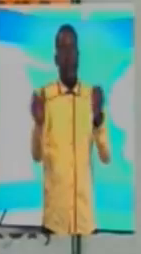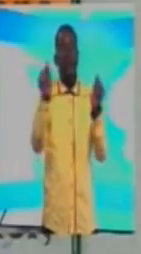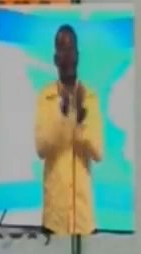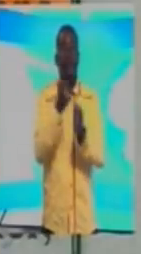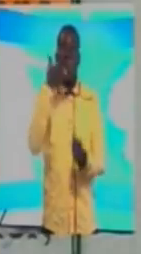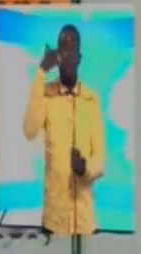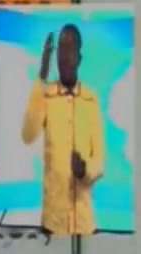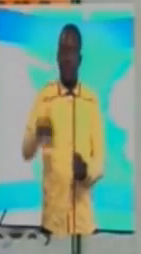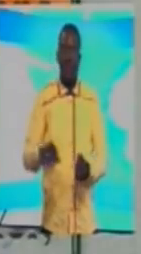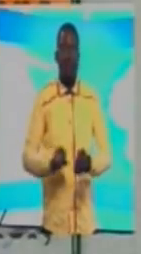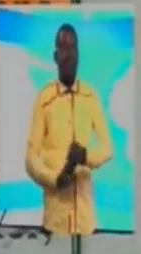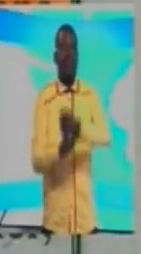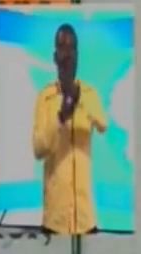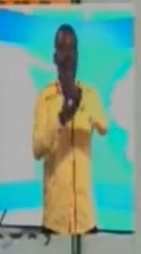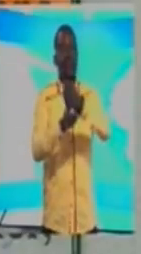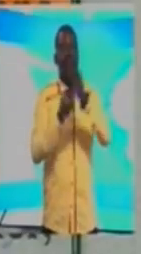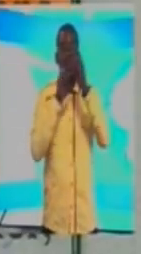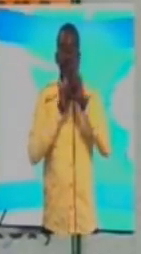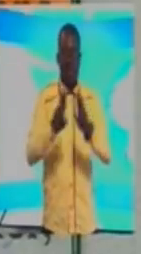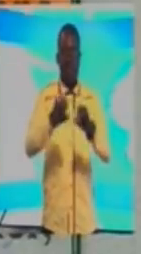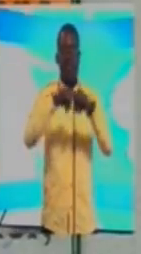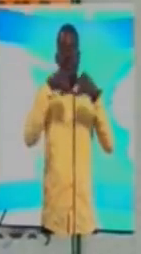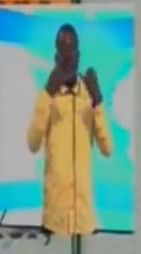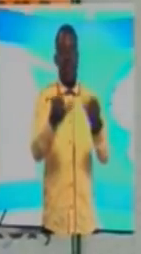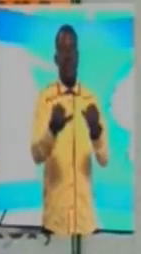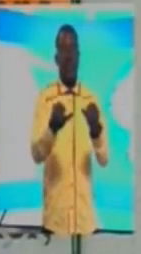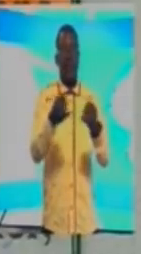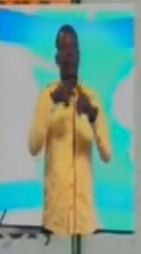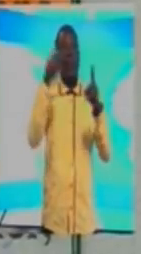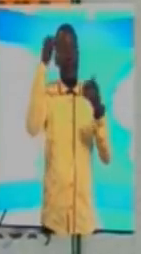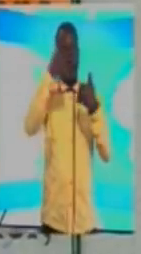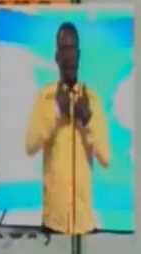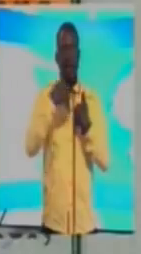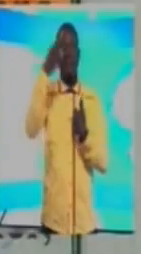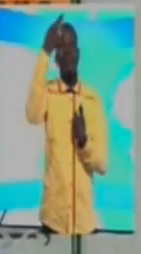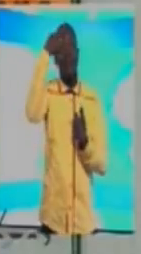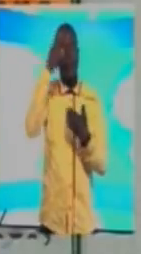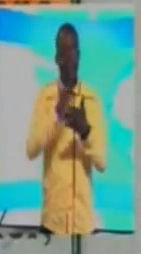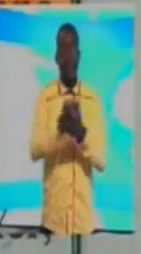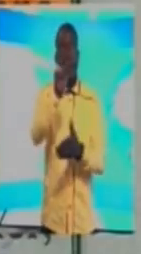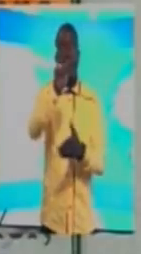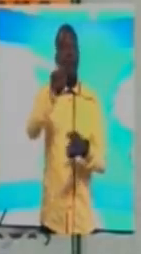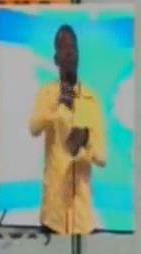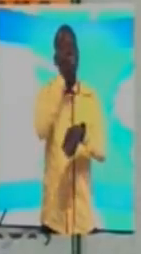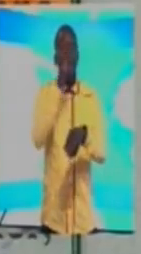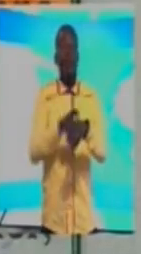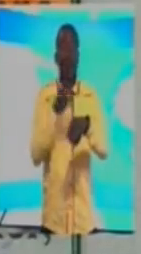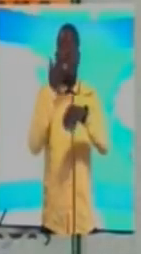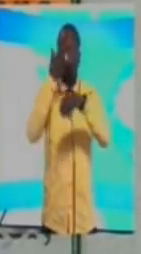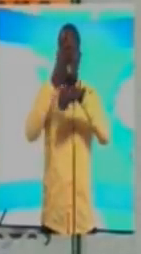mal sécuritaire, répond l'éditorialiste de l'Obs. Mais il y a des raisons de croire qu'après tant d'exactions sanglantes,